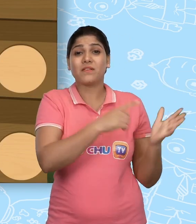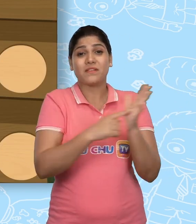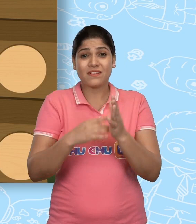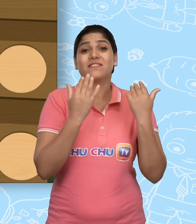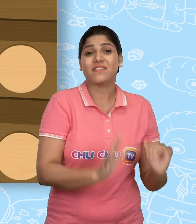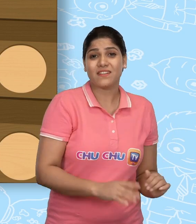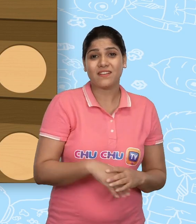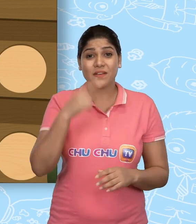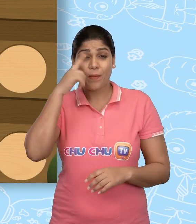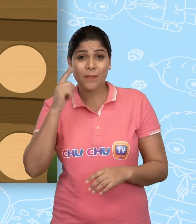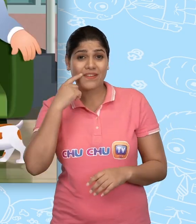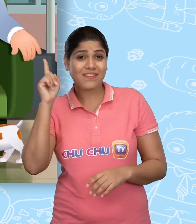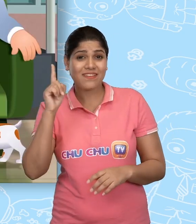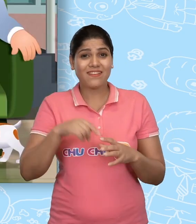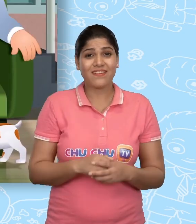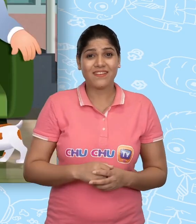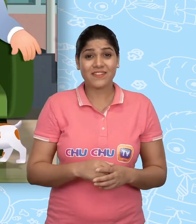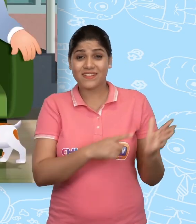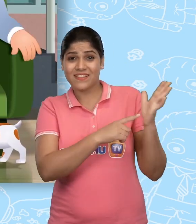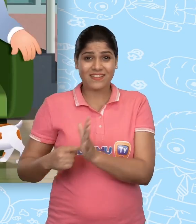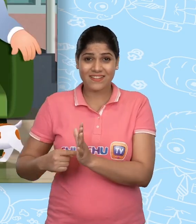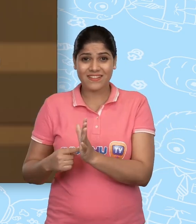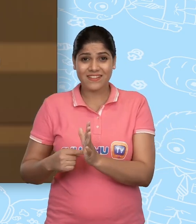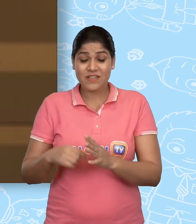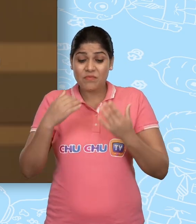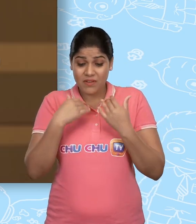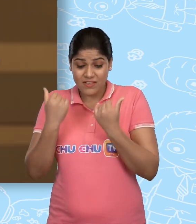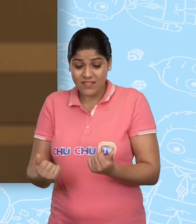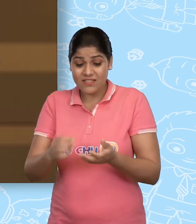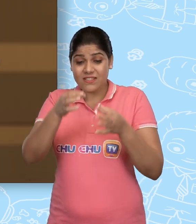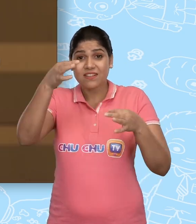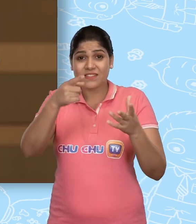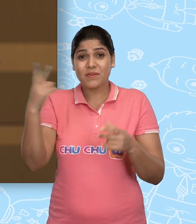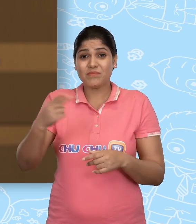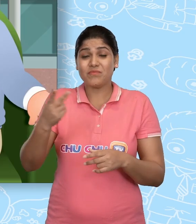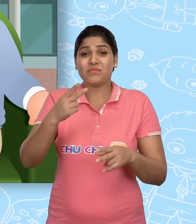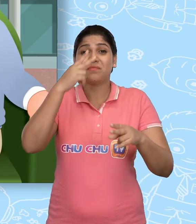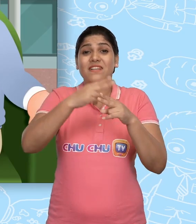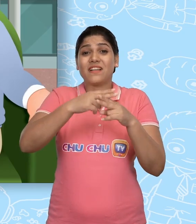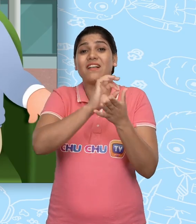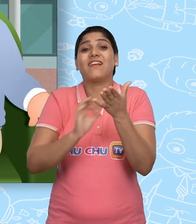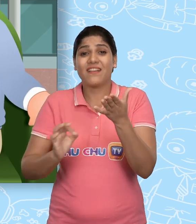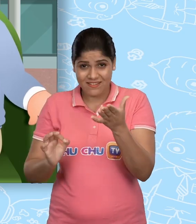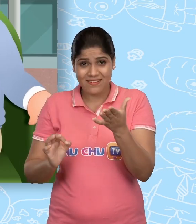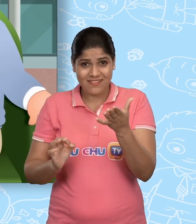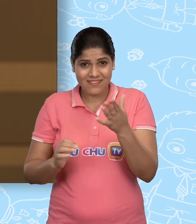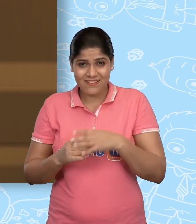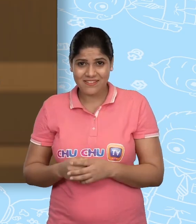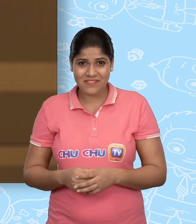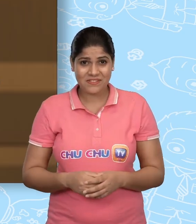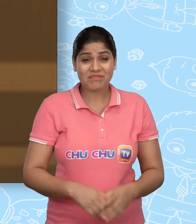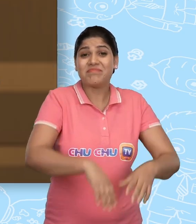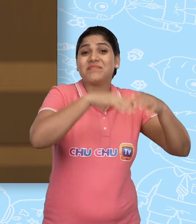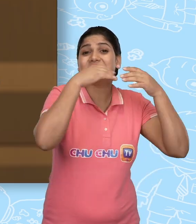को दिखाने के लिए कुछ था। माँ, पिताजी, देखिए, मैंने इस कागज पर